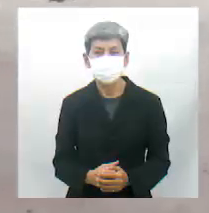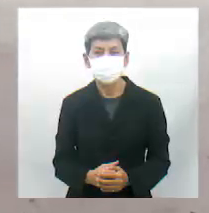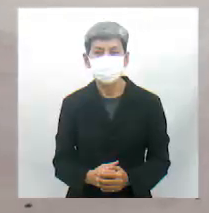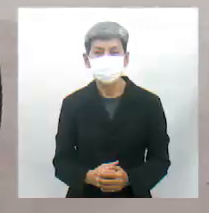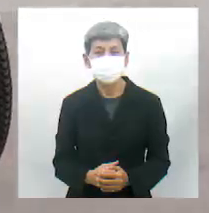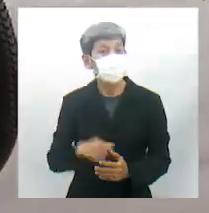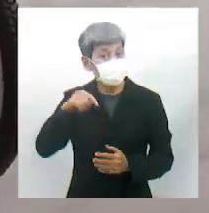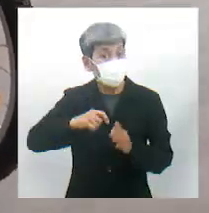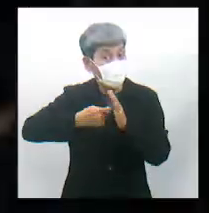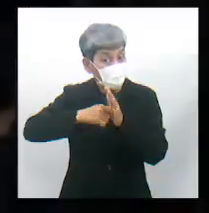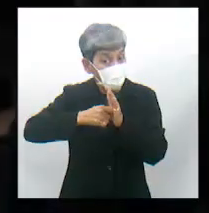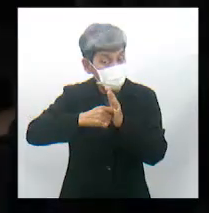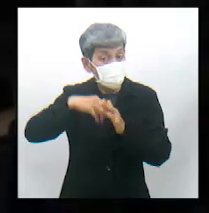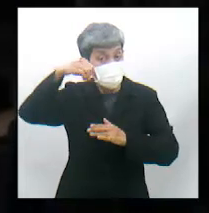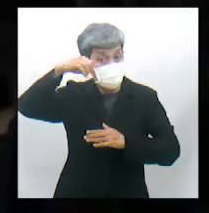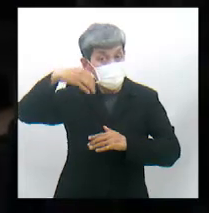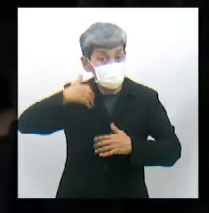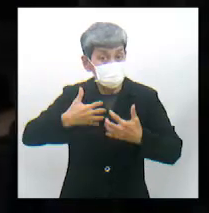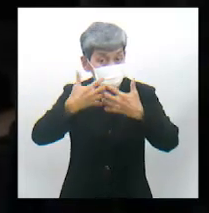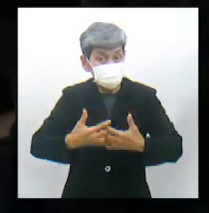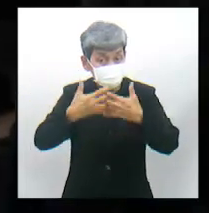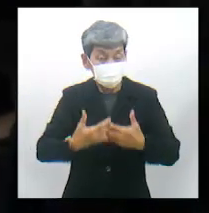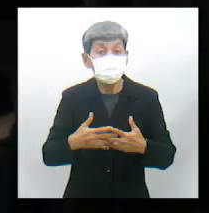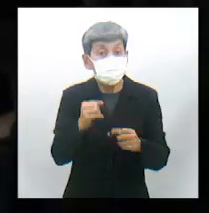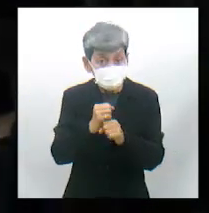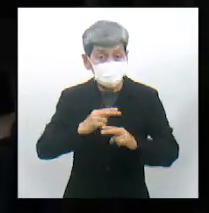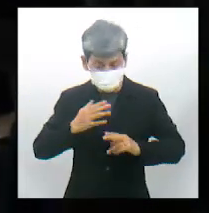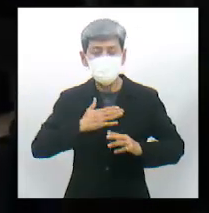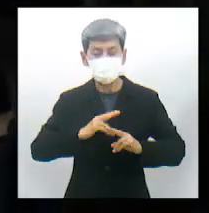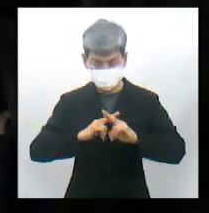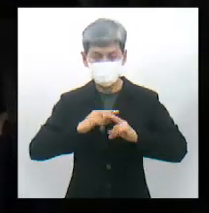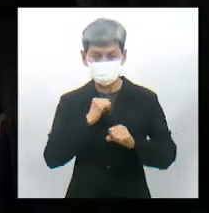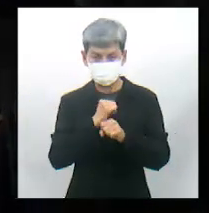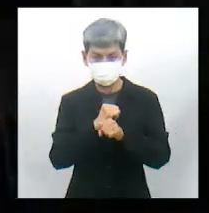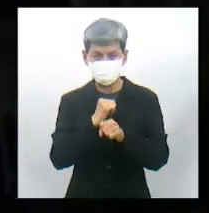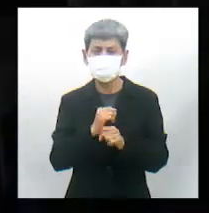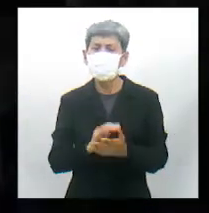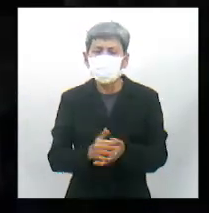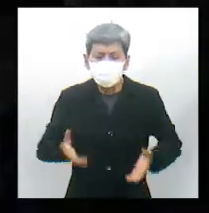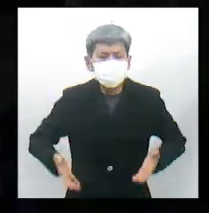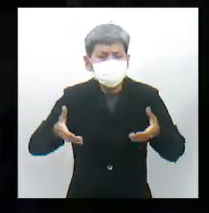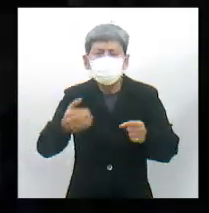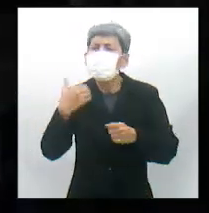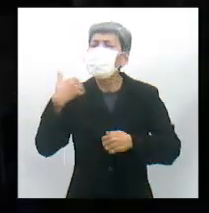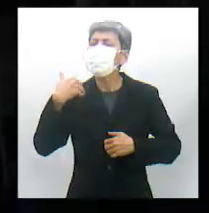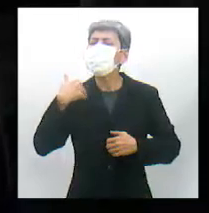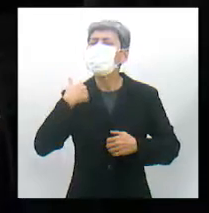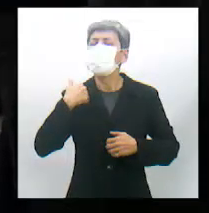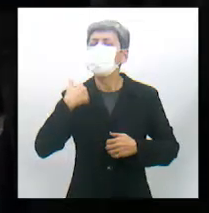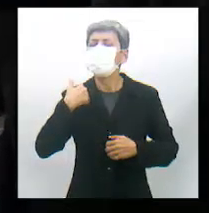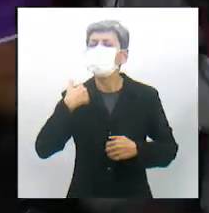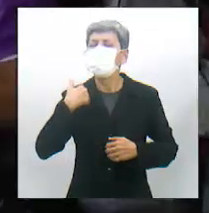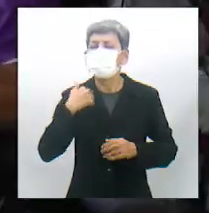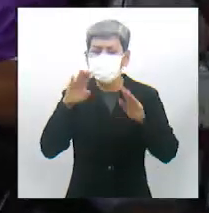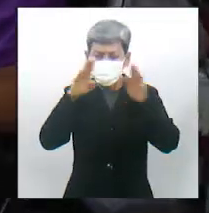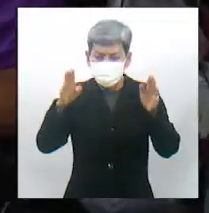เห็นบอกว่าที่นี่ที่มีซ่อมพวกเครื่องใช้ไฟฟ้าด้วยอันนี้พี่ก็ซ่อมเองหรือเปล่า ซ่อมเองครับ เครื่องใช้ไฟฟ้านี่มีอะไรบ้างครับ ก็มี